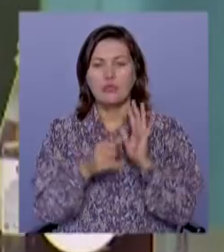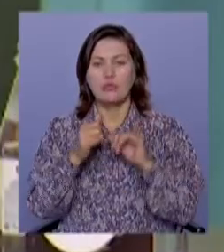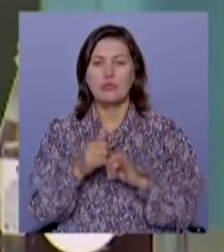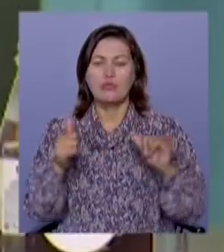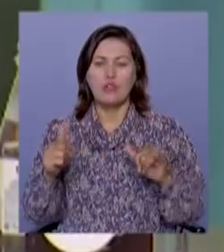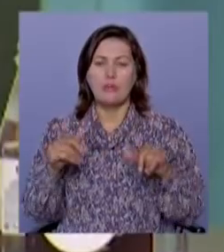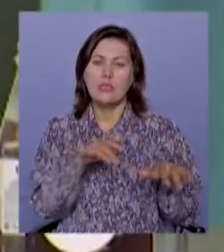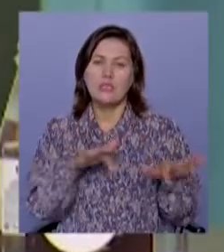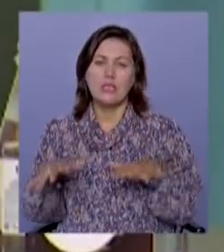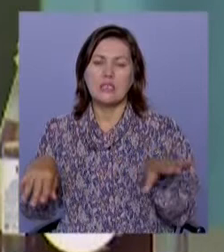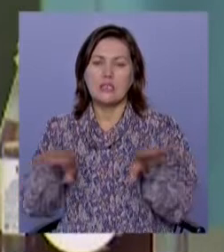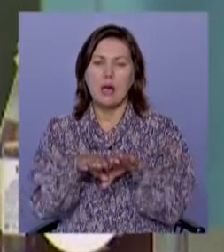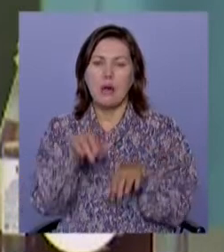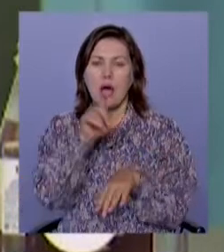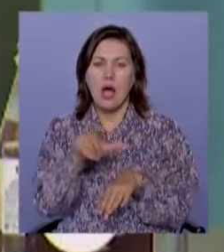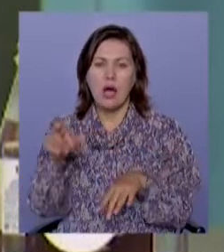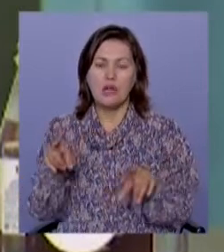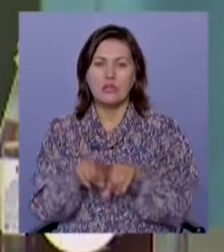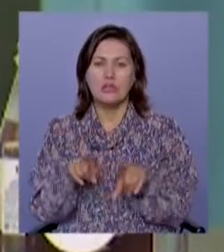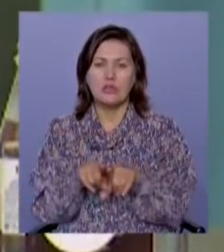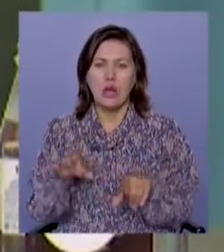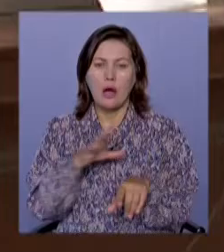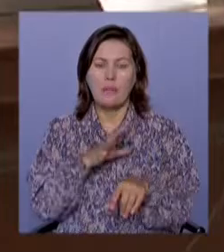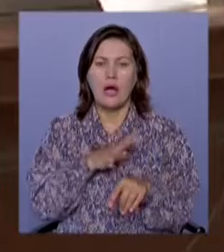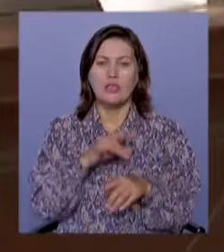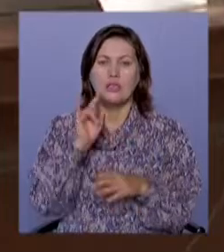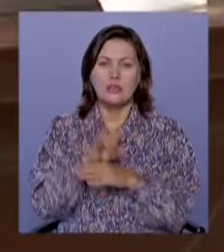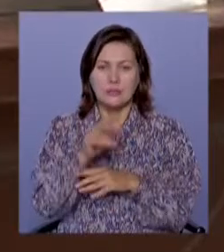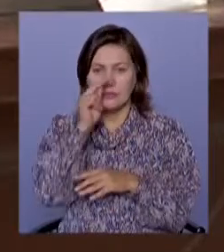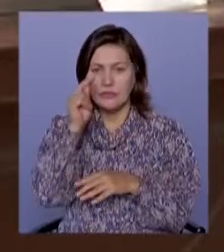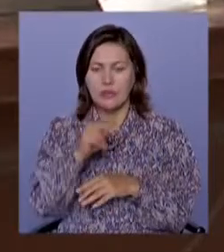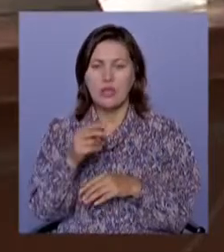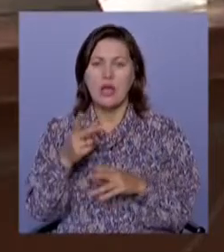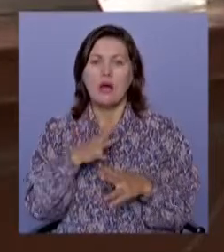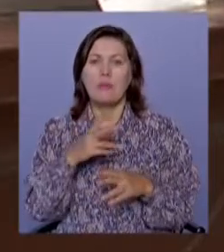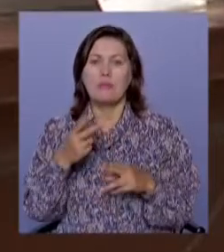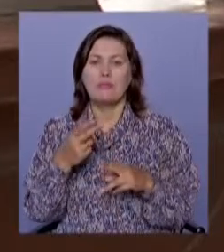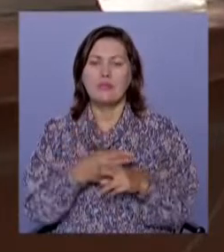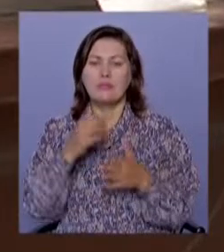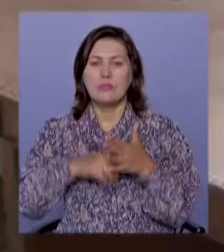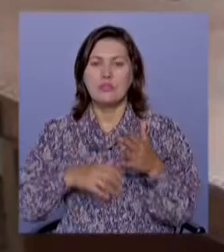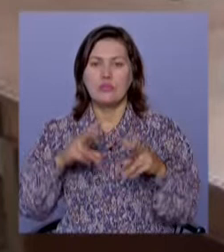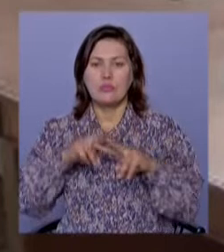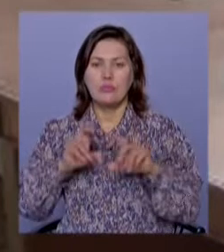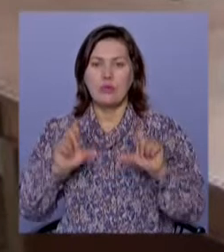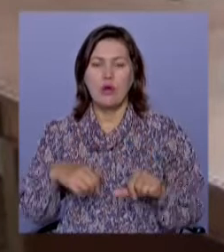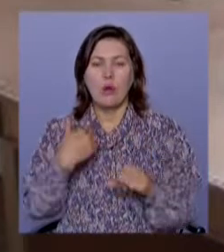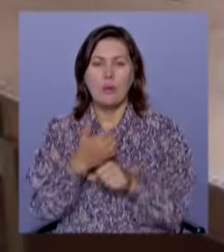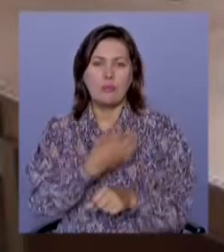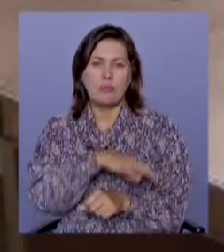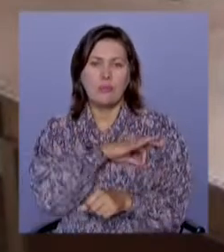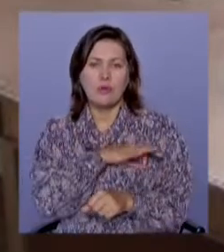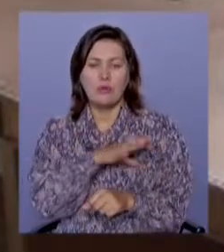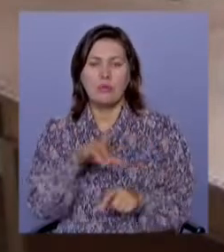іс жабылған. Азаматтарға тағылмақ болған жалған айып пен жазасыз түрмеге қамалу жайы бас прокуратурада